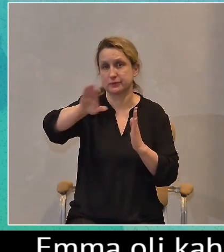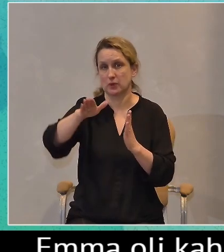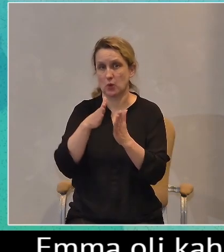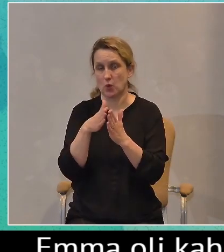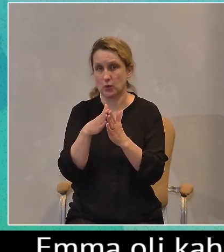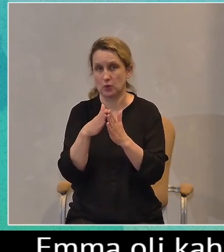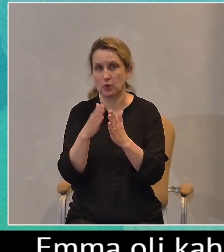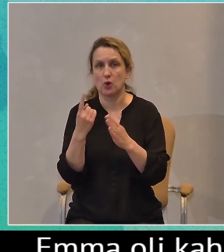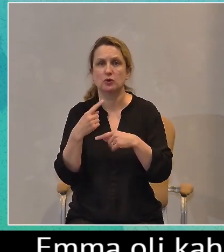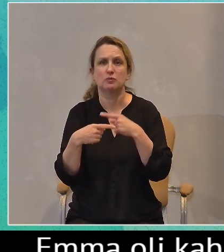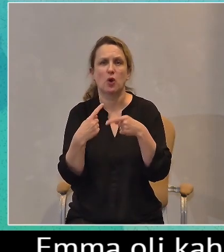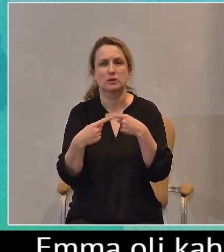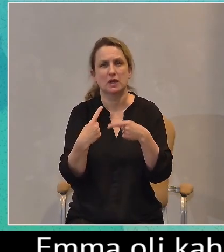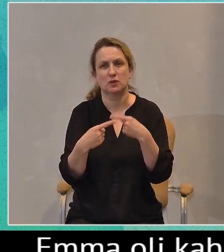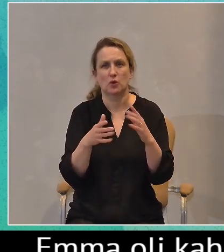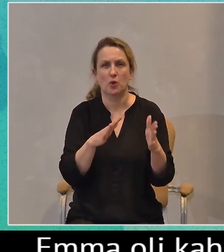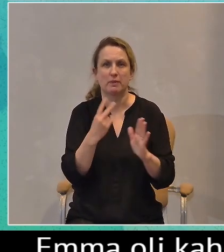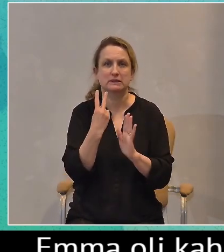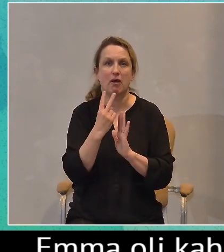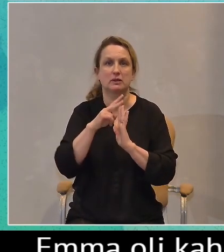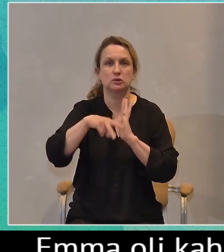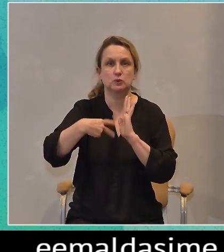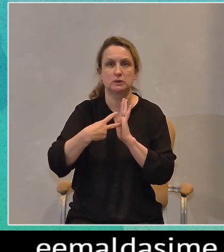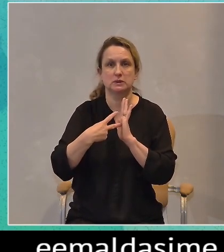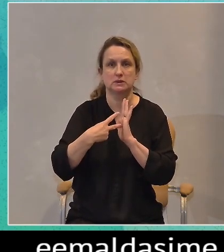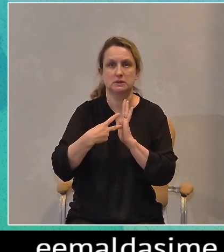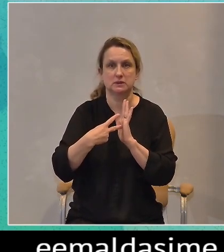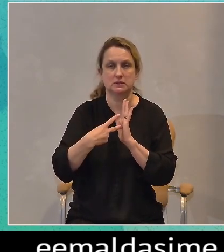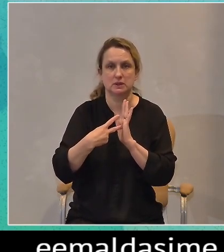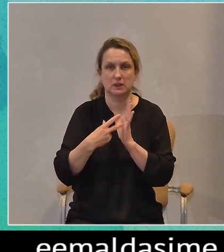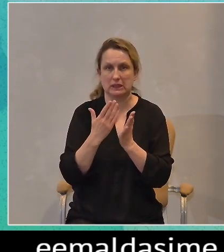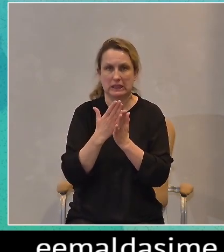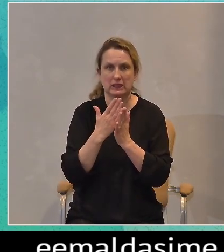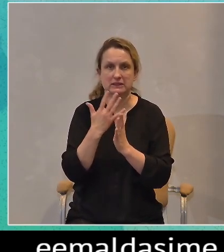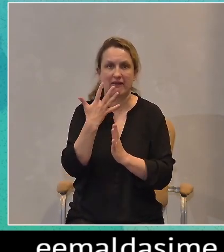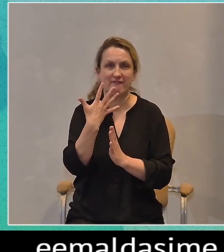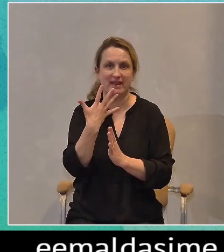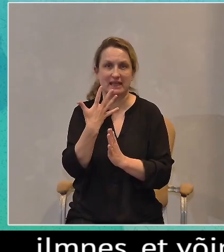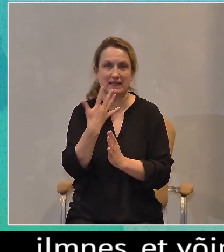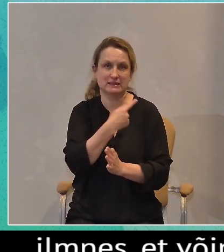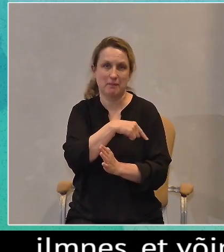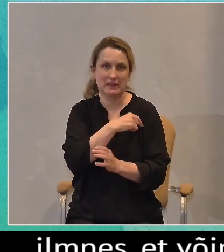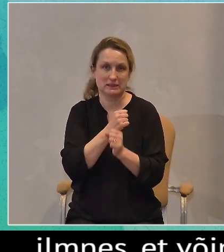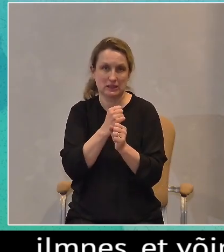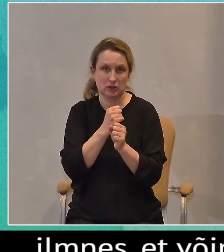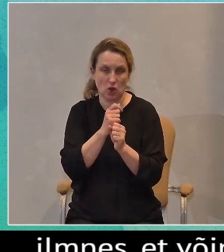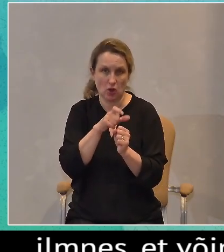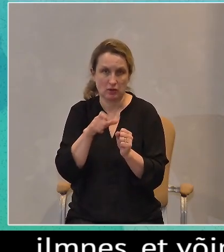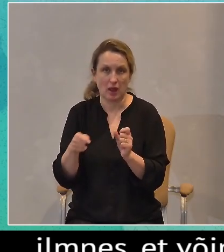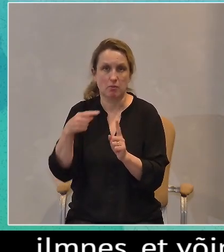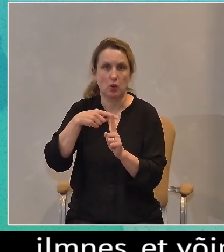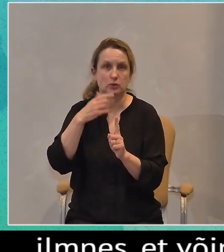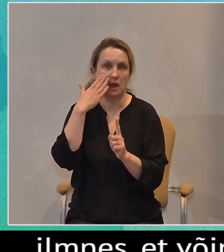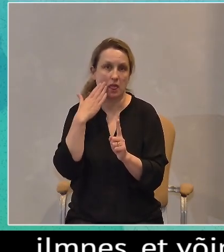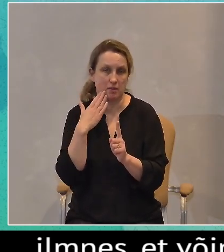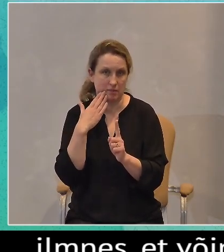Ühe protseduuri kestus umbes on 2 tundi. Meil osalevad kindlasti 5 meditsiinitöötajat, lisaks ema. Ja